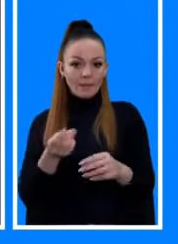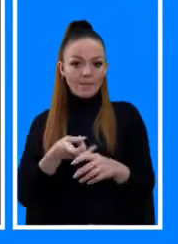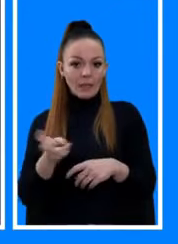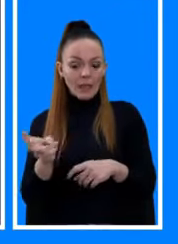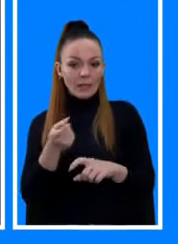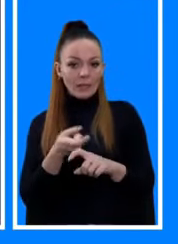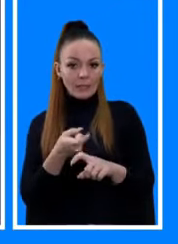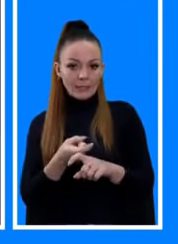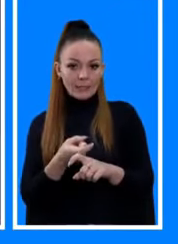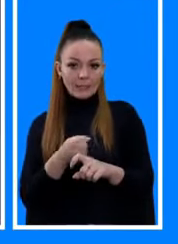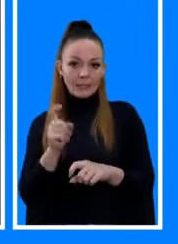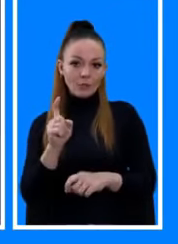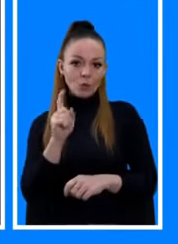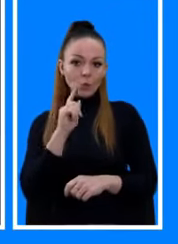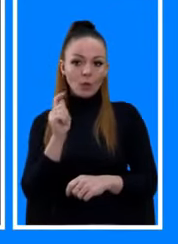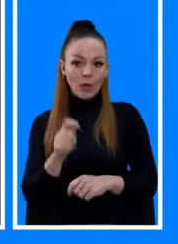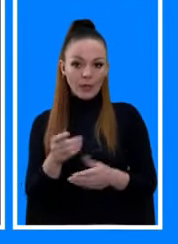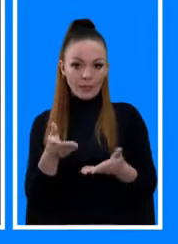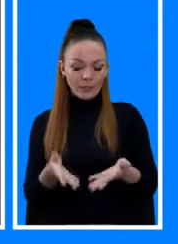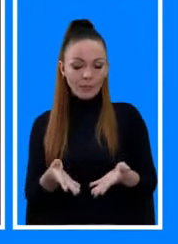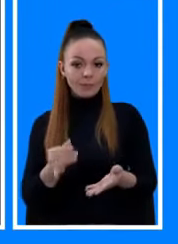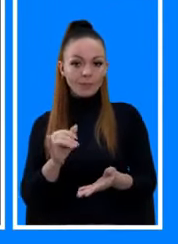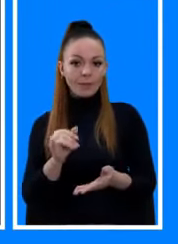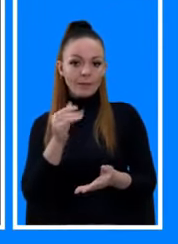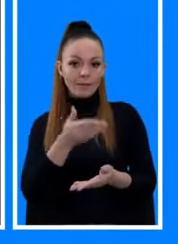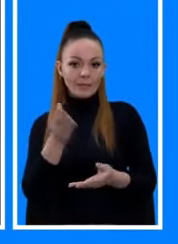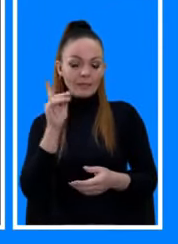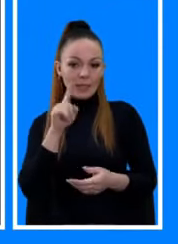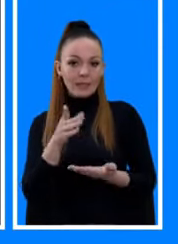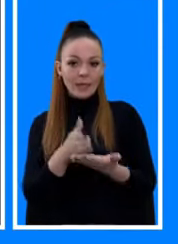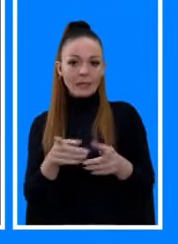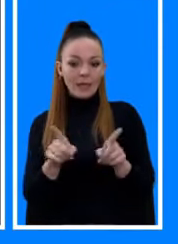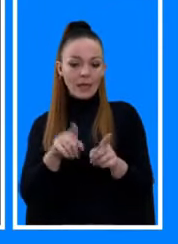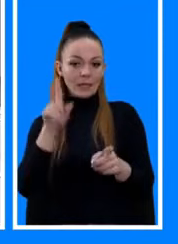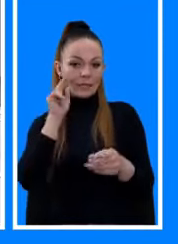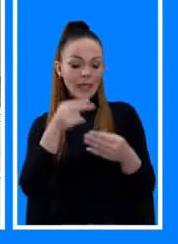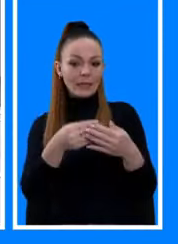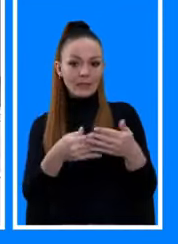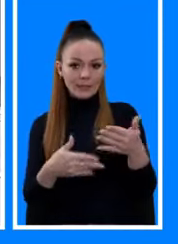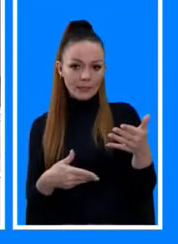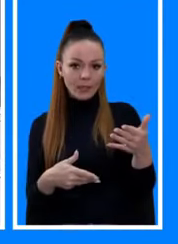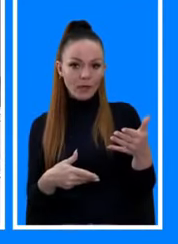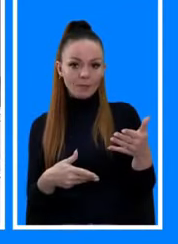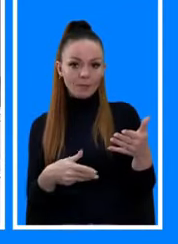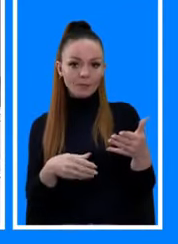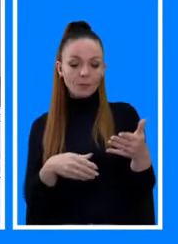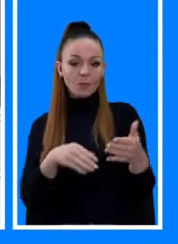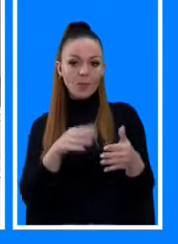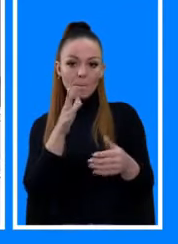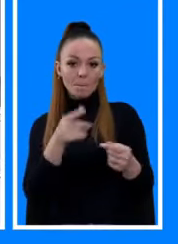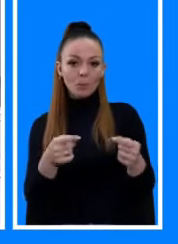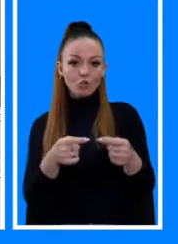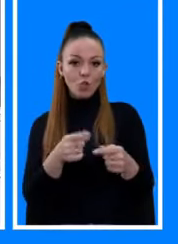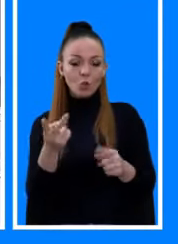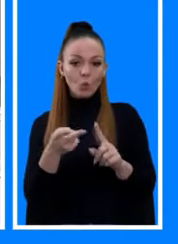нацистів з України. І ви знаєте, є така статистика, під час Другої світової